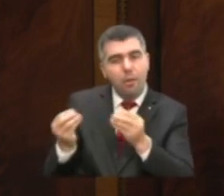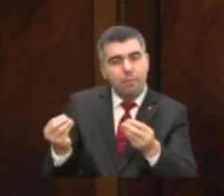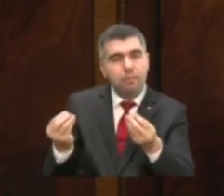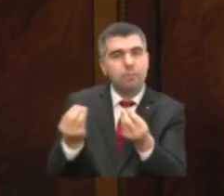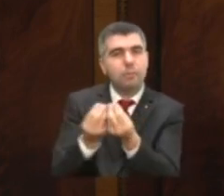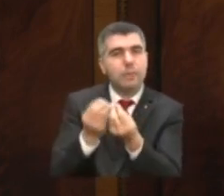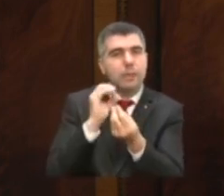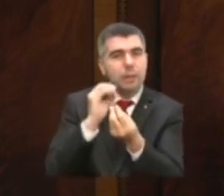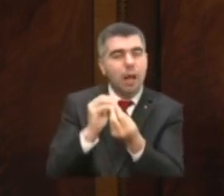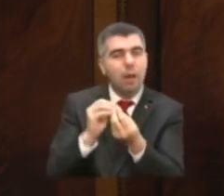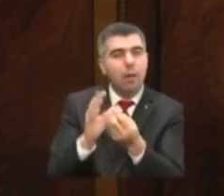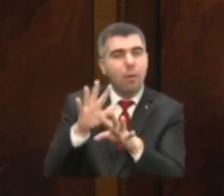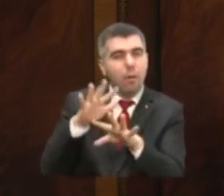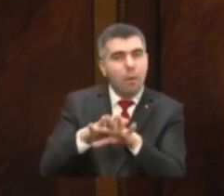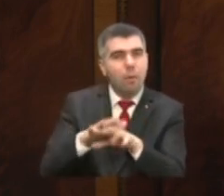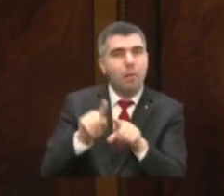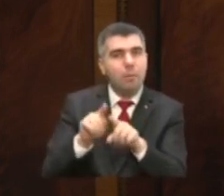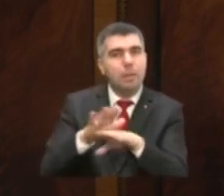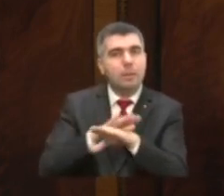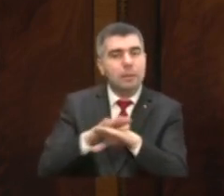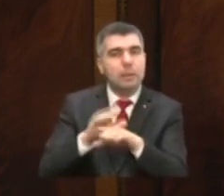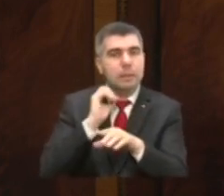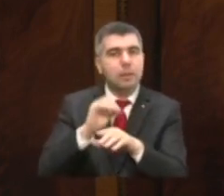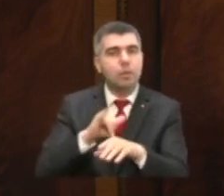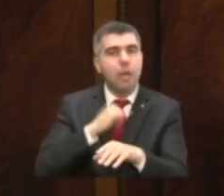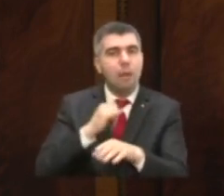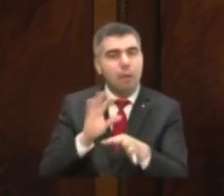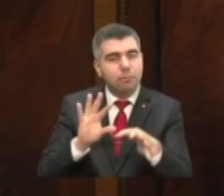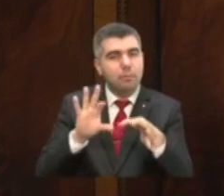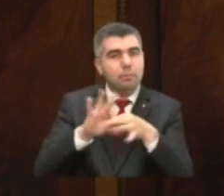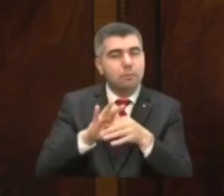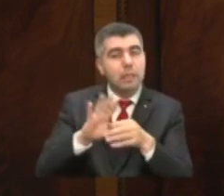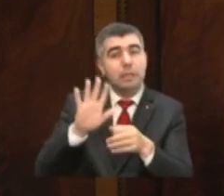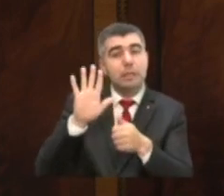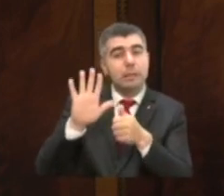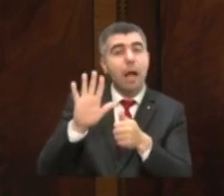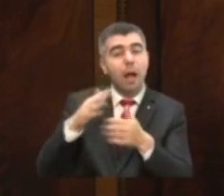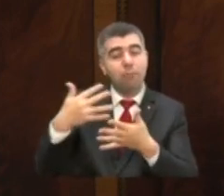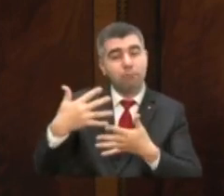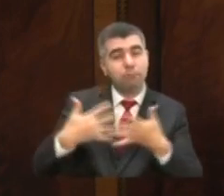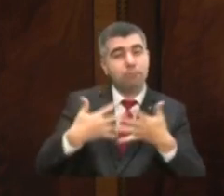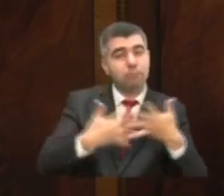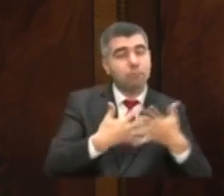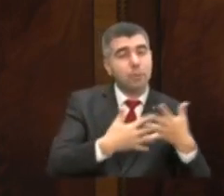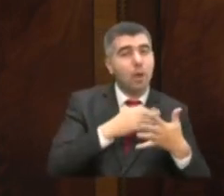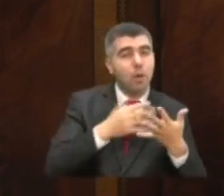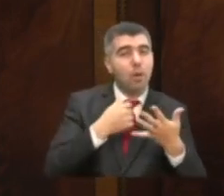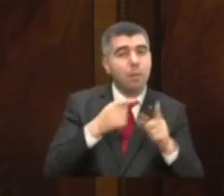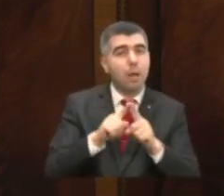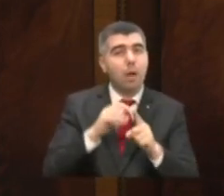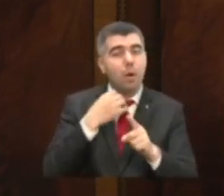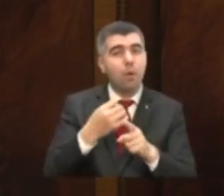وتم بناء هذه السياسة المندمجة لفائدة الشباب على 6 توجهات أساسية. الرفع من فرص تشغيل الشباب عبر عقلانة